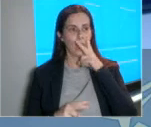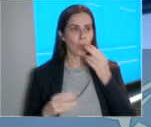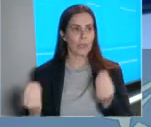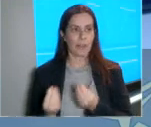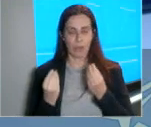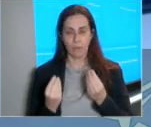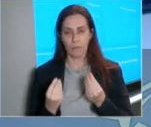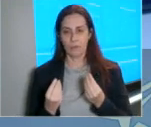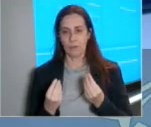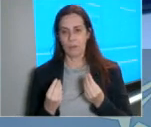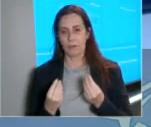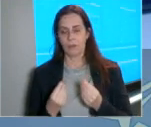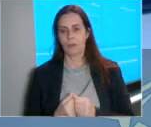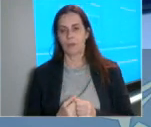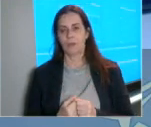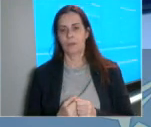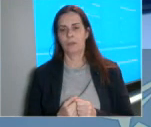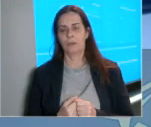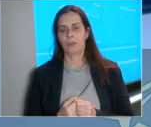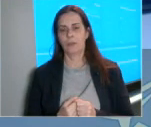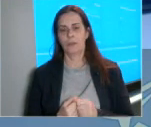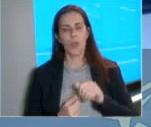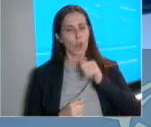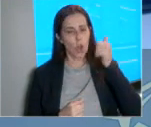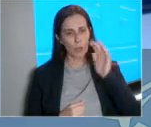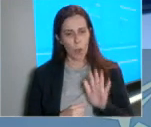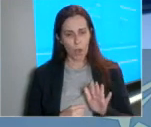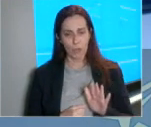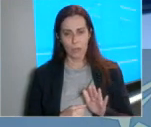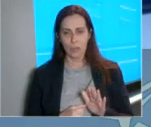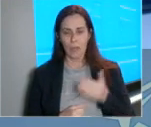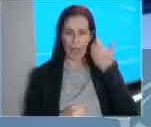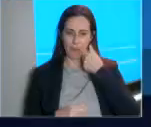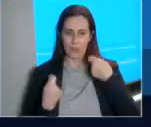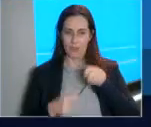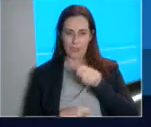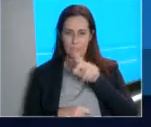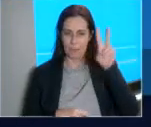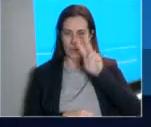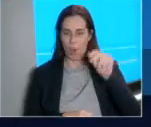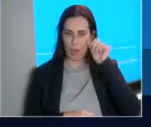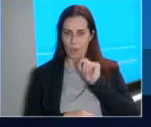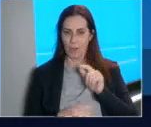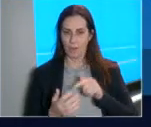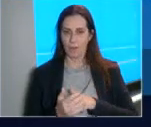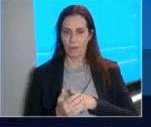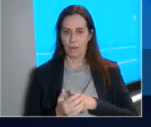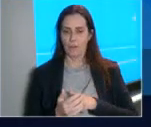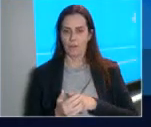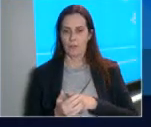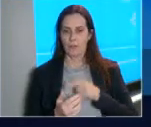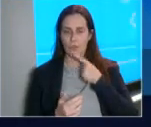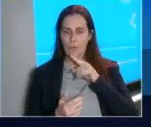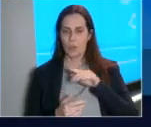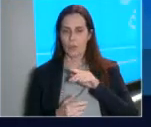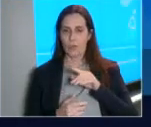הדברים מגוון רחב של זוויות. קודם כל, חבל שחבר הכנסת מיכאל ביטון לא הסיר את חלופת הממשלת